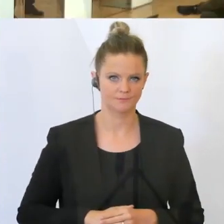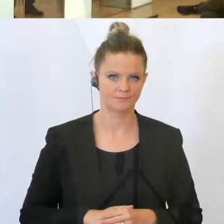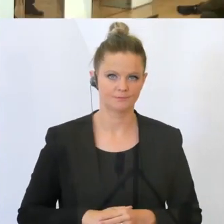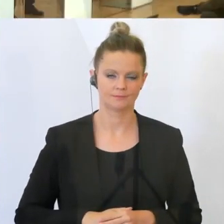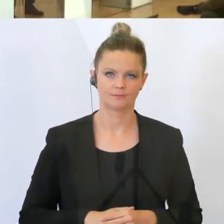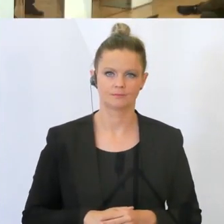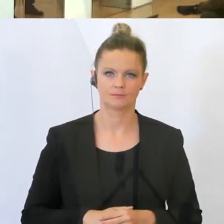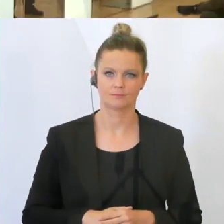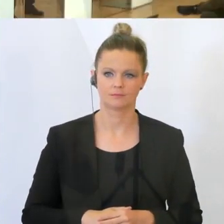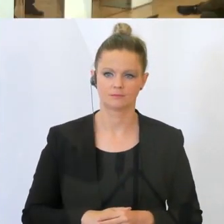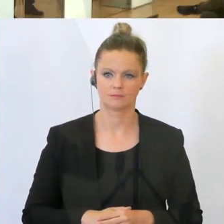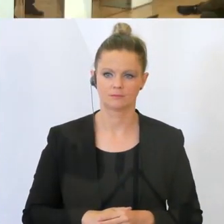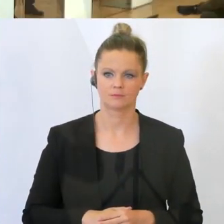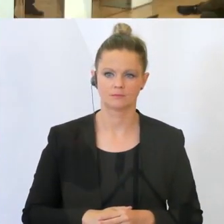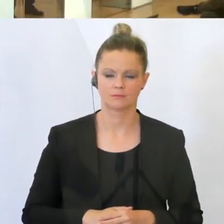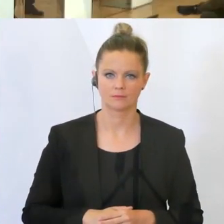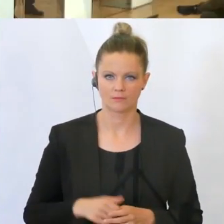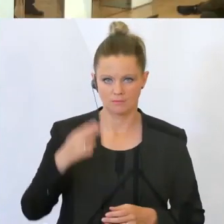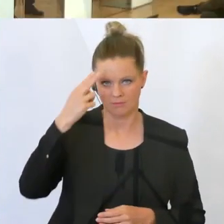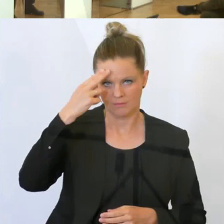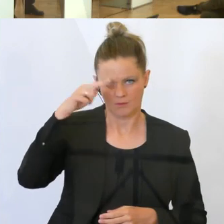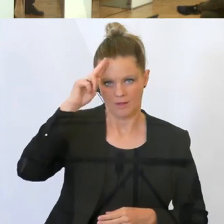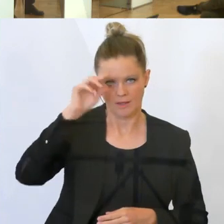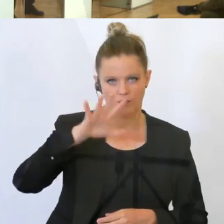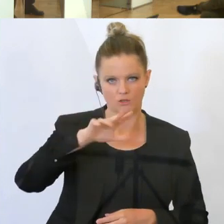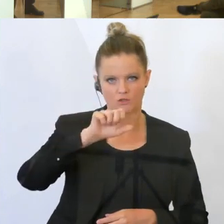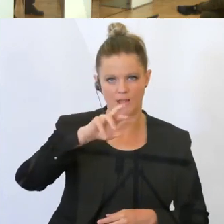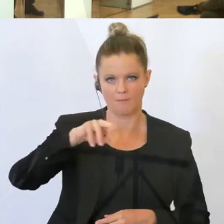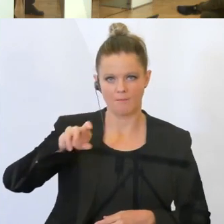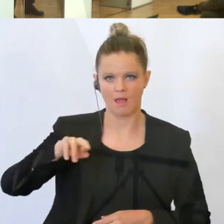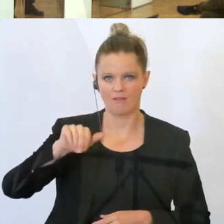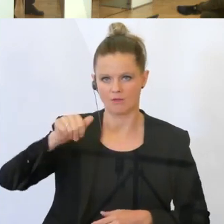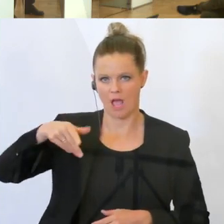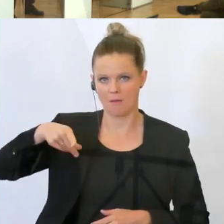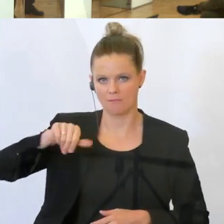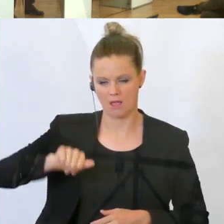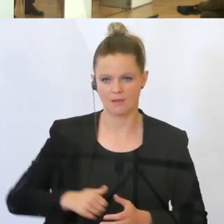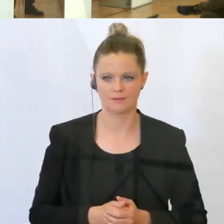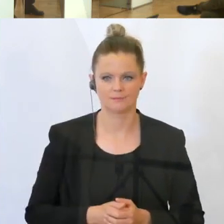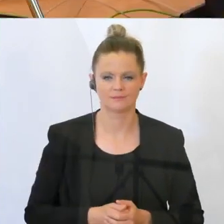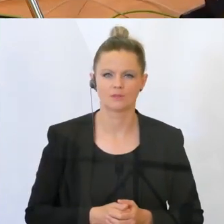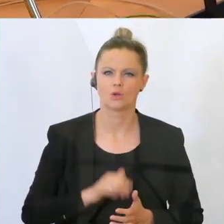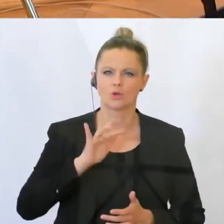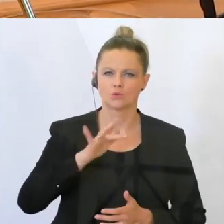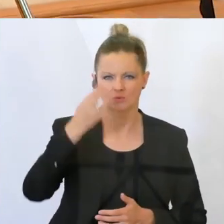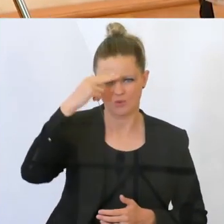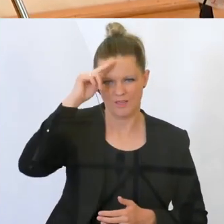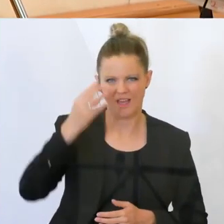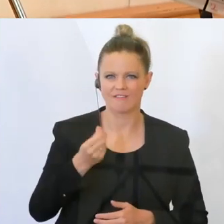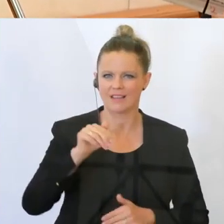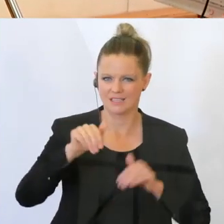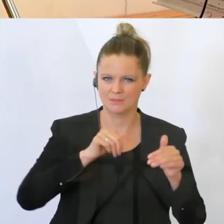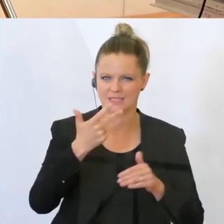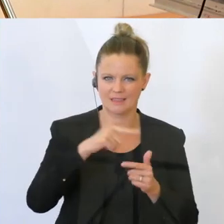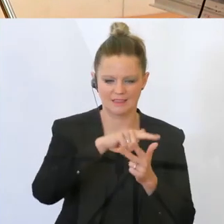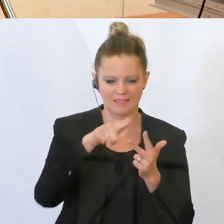Danke. Ich war mir jetzt nicht sicher, der Herr Schlemmer von der APA, ja, hat eine Frage. Genau. Bitte. Ich hätte 3 Fragen an den Finanzminister. Die erste Frage